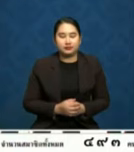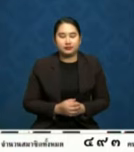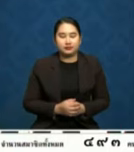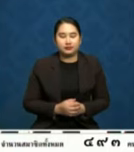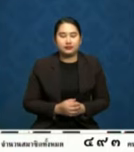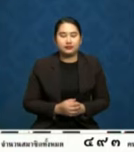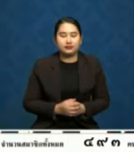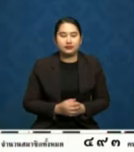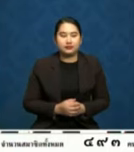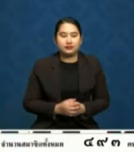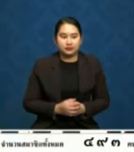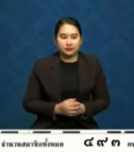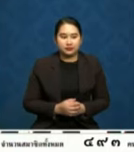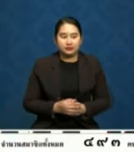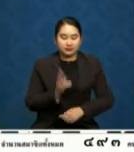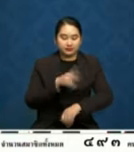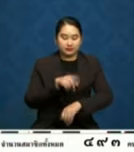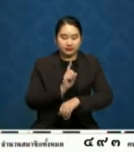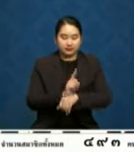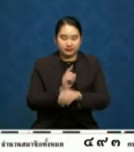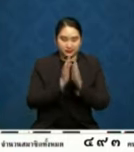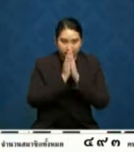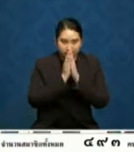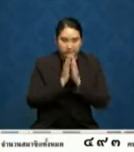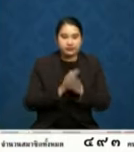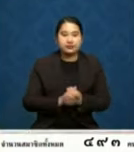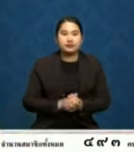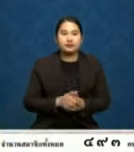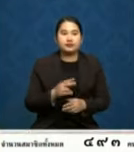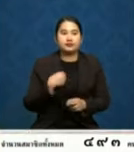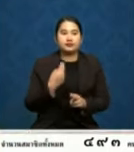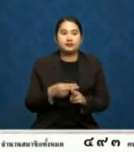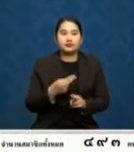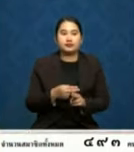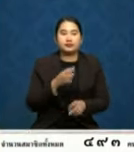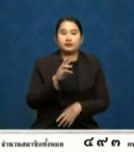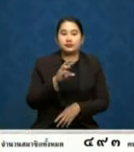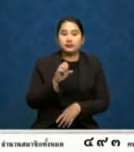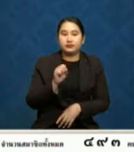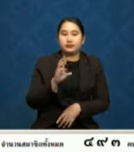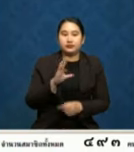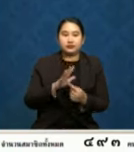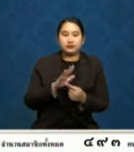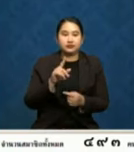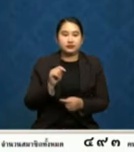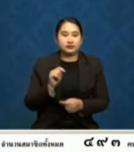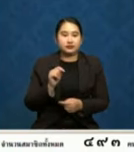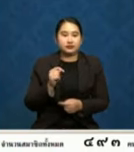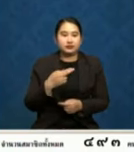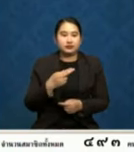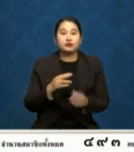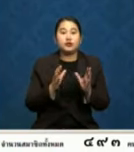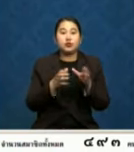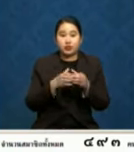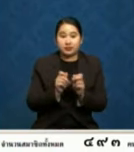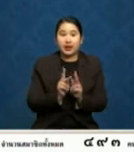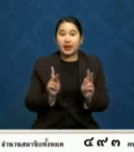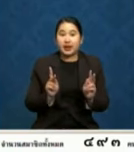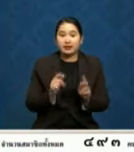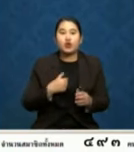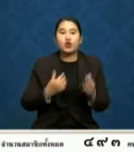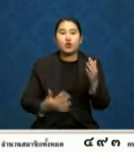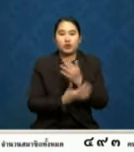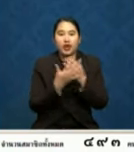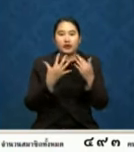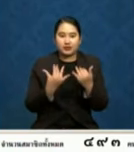ครับเรียนท่านประธานสภาที่เคารพครับผมววัพวงพรศรีนะครับในฐานะกรรมาธิการครับก็ขออนุญาตใช้